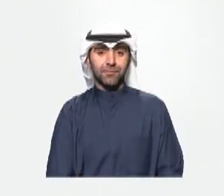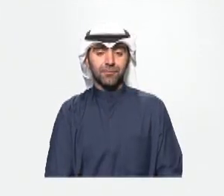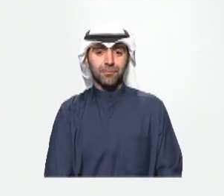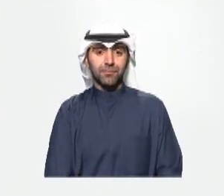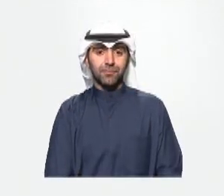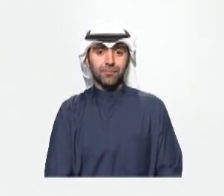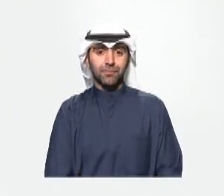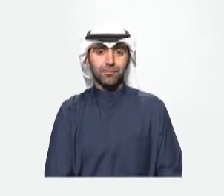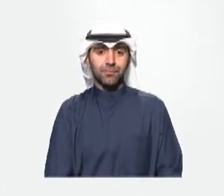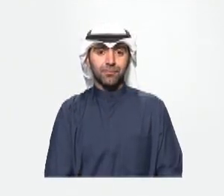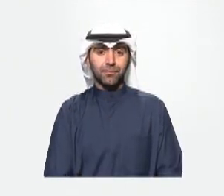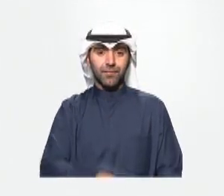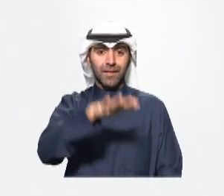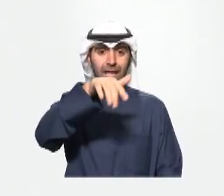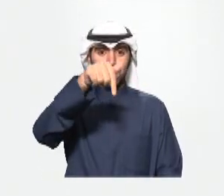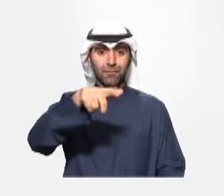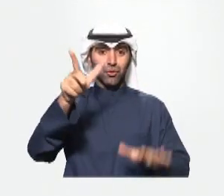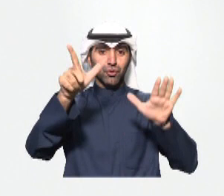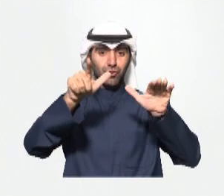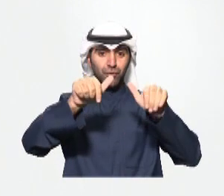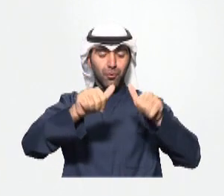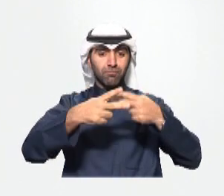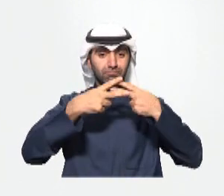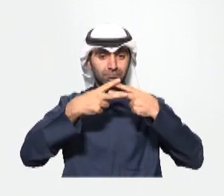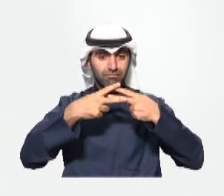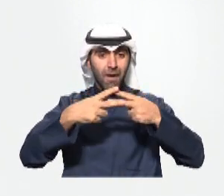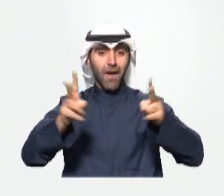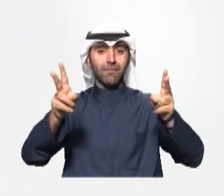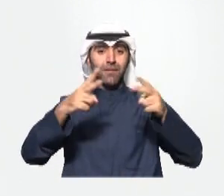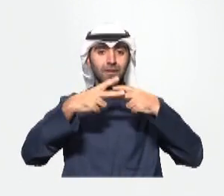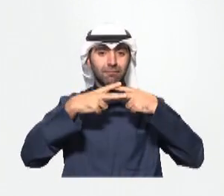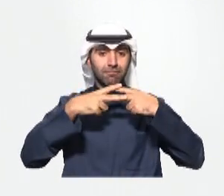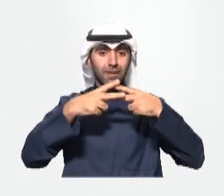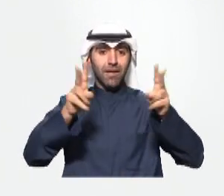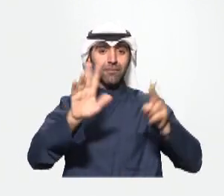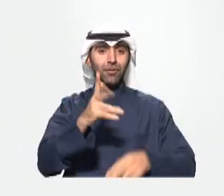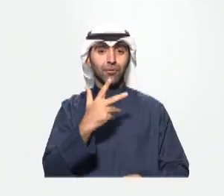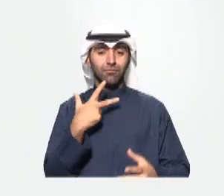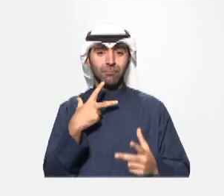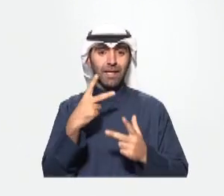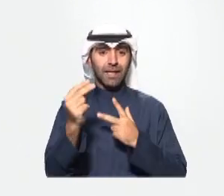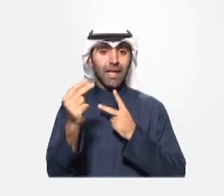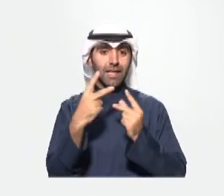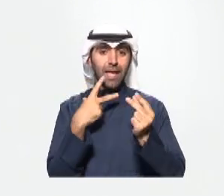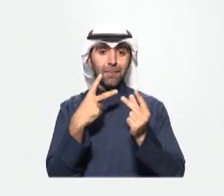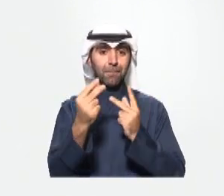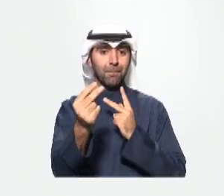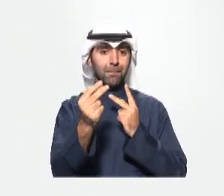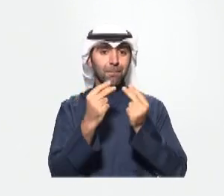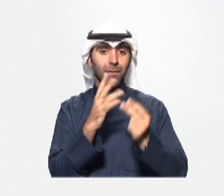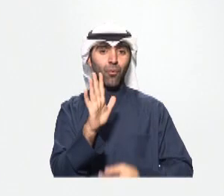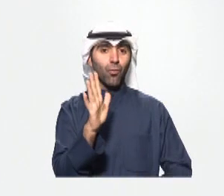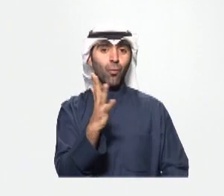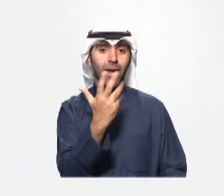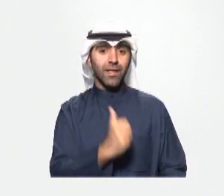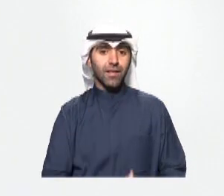وفي هذا الأسبوع انطلقت حملة التطعيم كذلك في شركة في مستشفى الأحمدي التابع